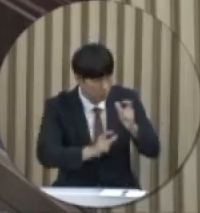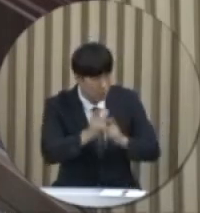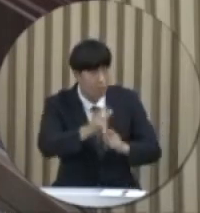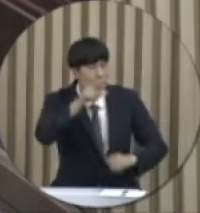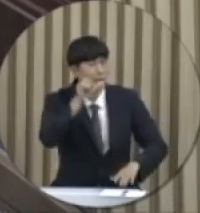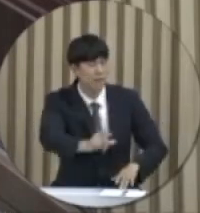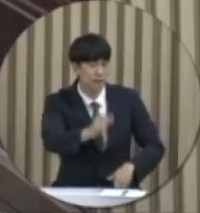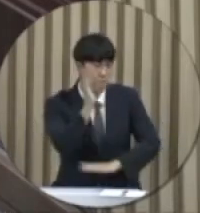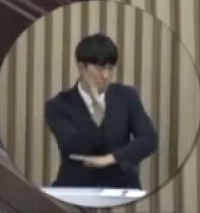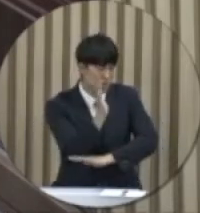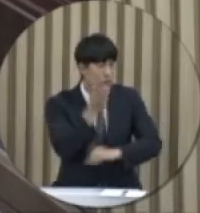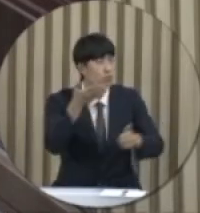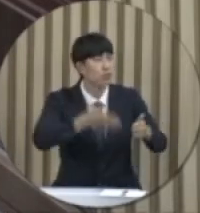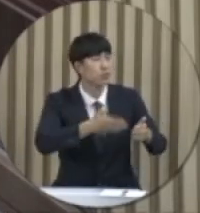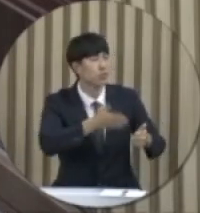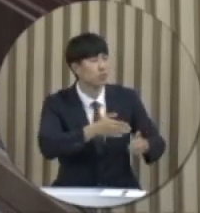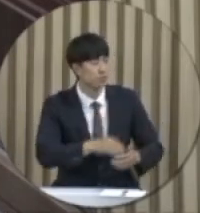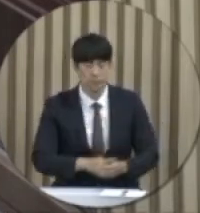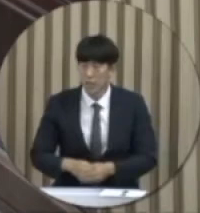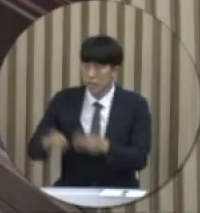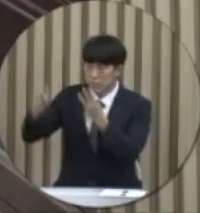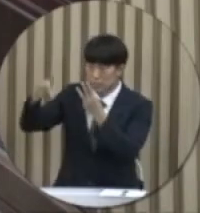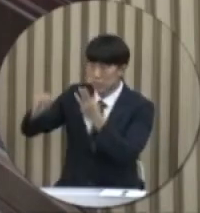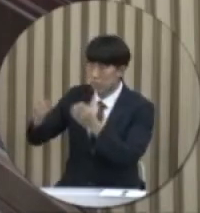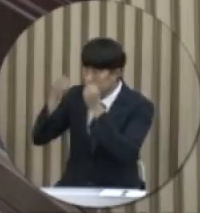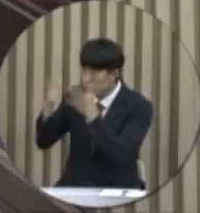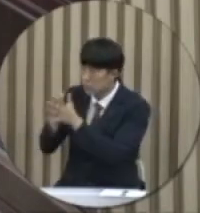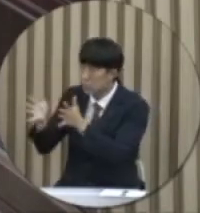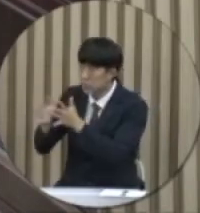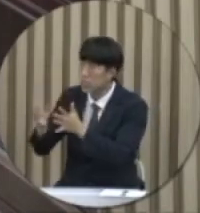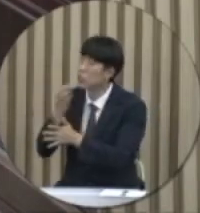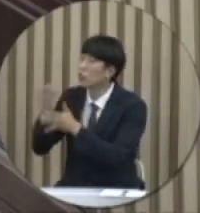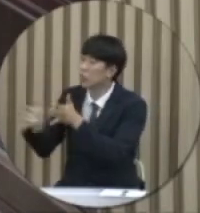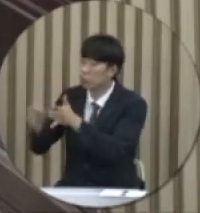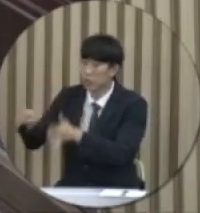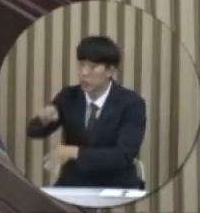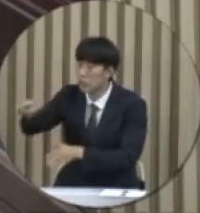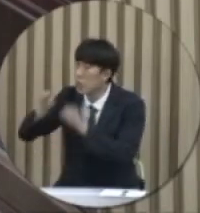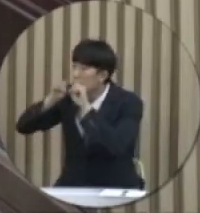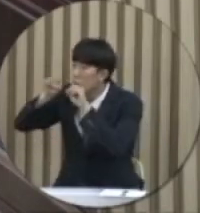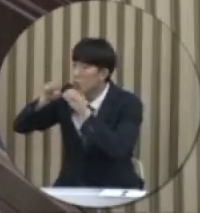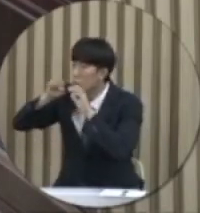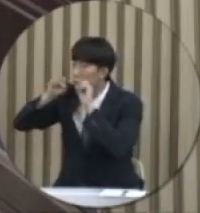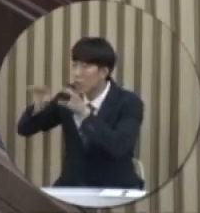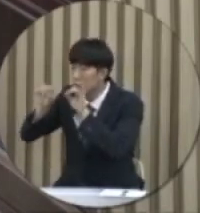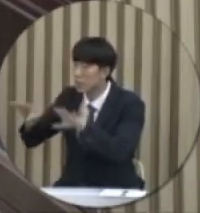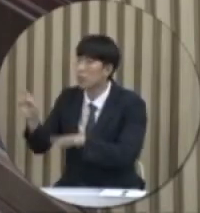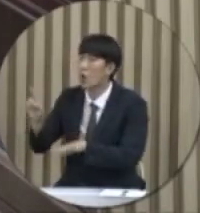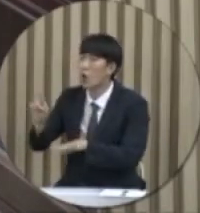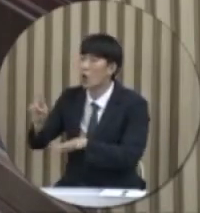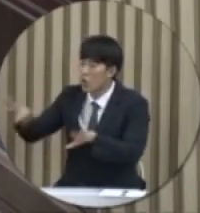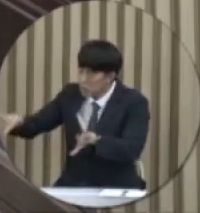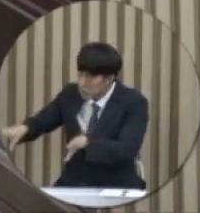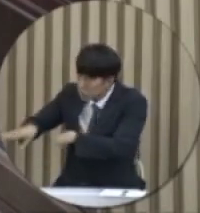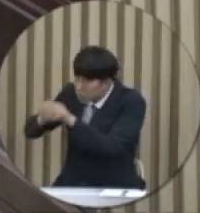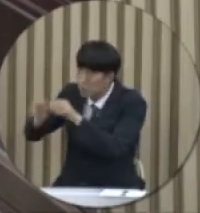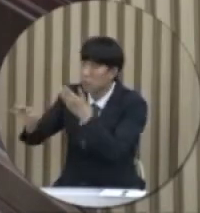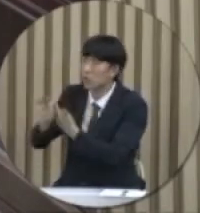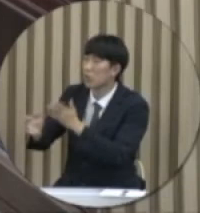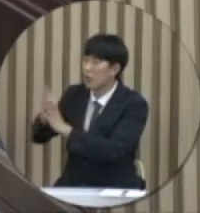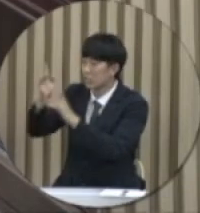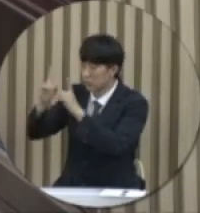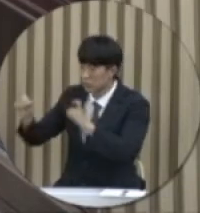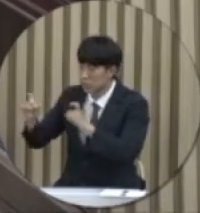전달해 주실 바라겠습니다. 그 3기 신도시 경기도에 그분들이 외치는 거에 전체 총괄을 한게 화성시